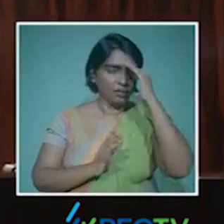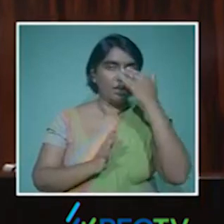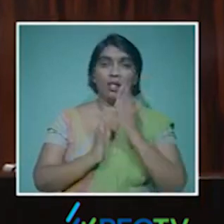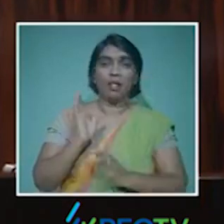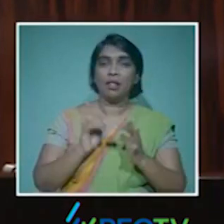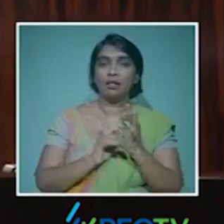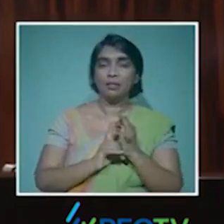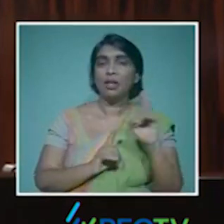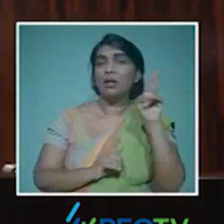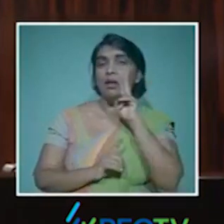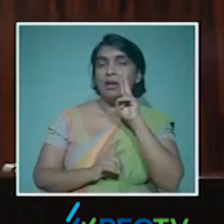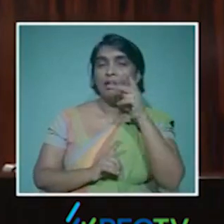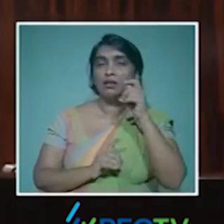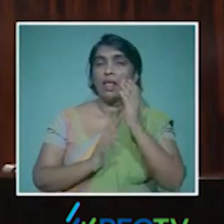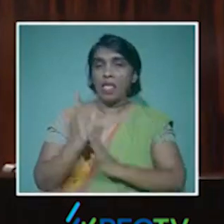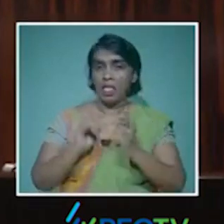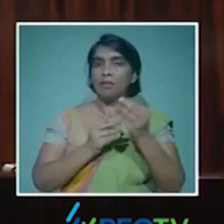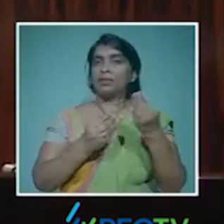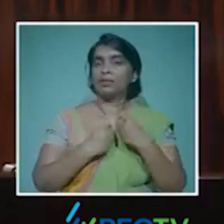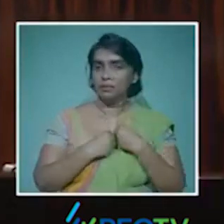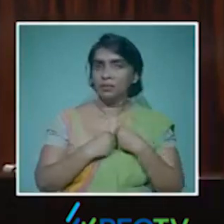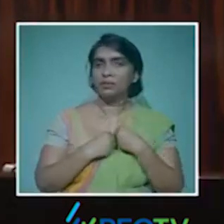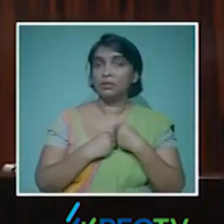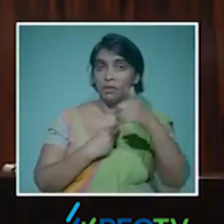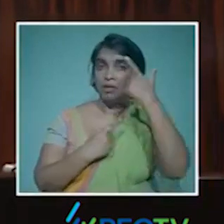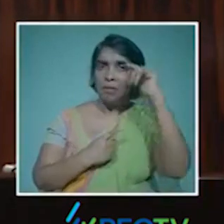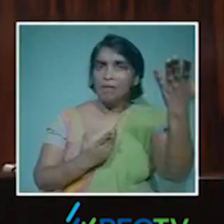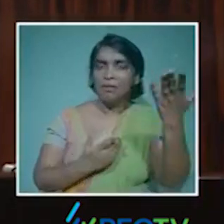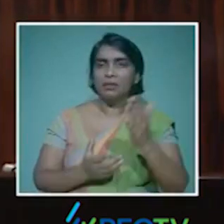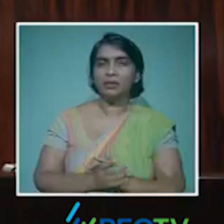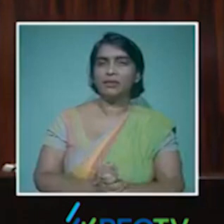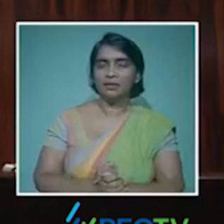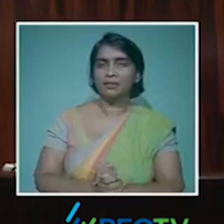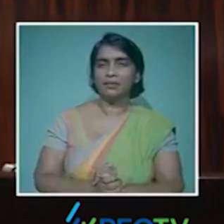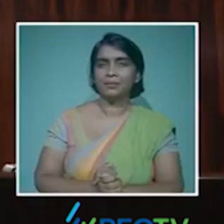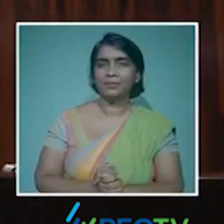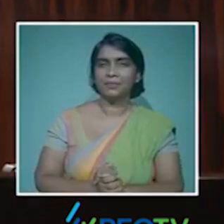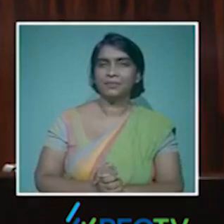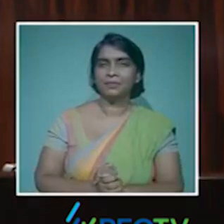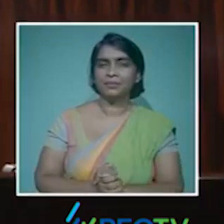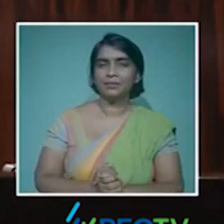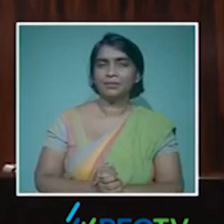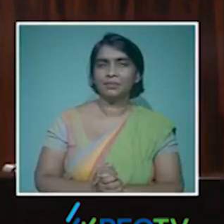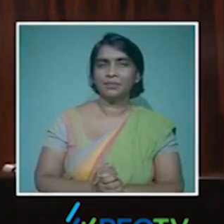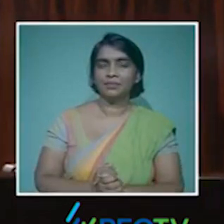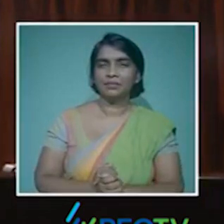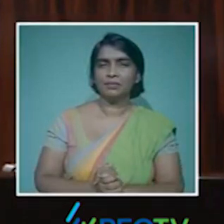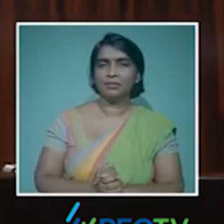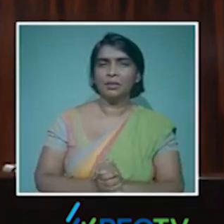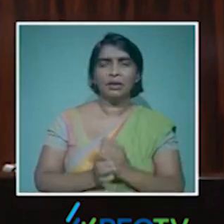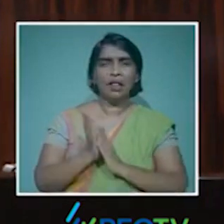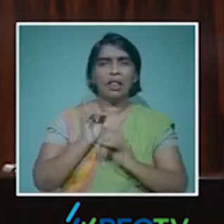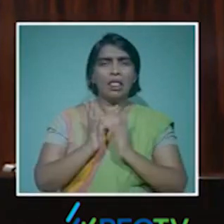කෙනෙක් නෙවෙයි මට රනිල් වික්‍රමසිංහ මහත්තයා ඇමතිකමක් දුන්නා හරි ඔබ ඔබතුමා ඒක දන්නේ නැද්ද ඒක නිසා මේ ඒක දැනගෙන මොකද මන්ත්‍රී නෙවෙයි